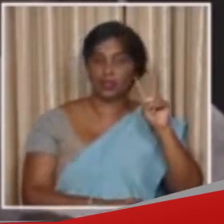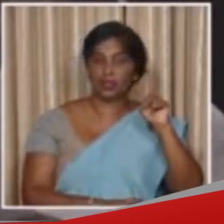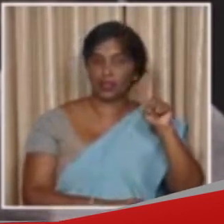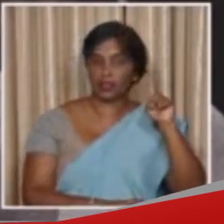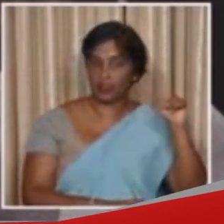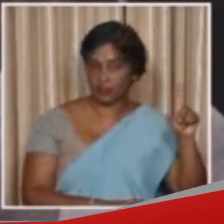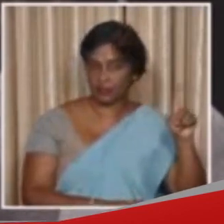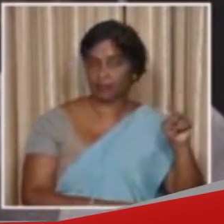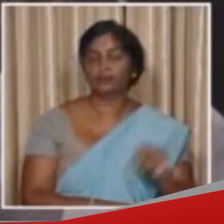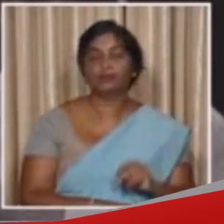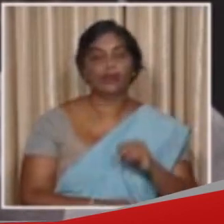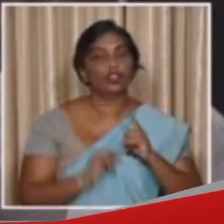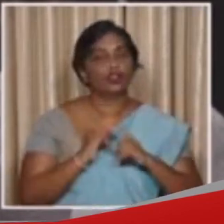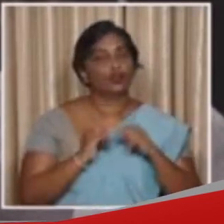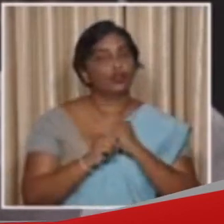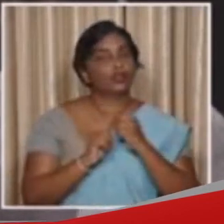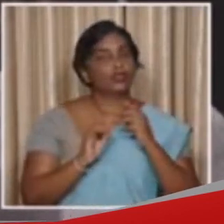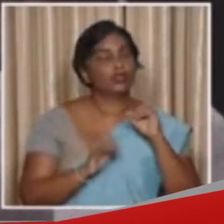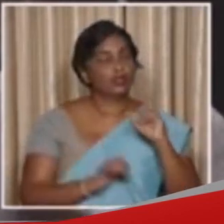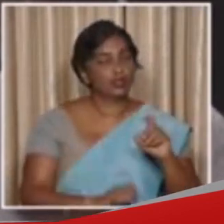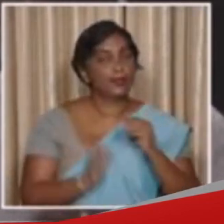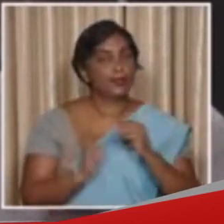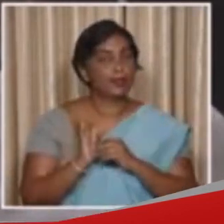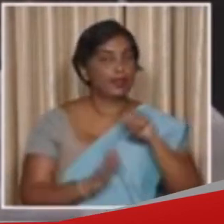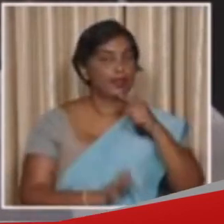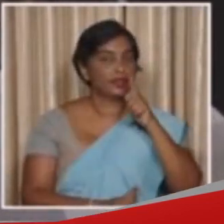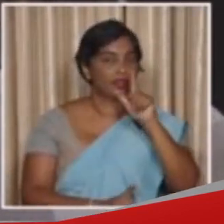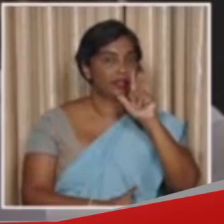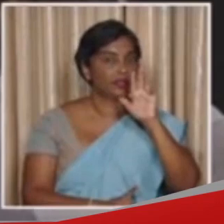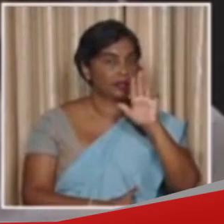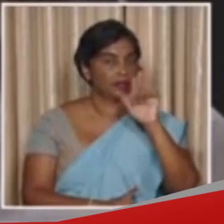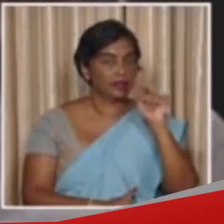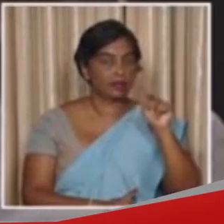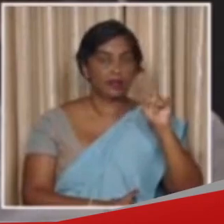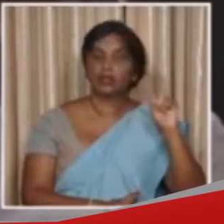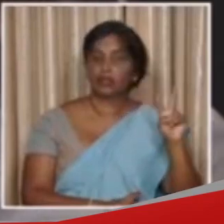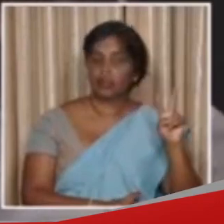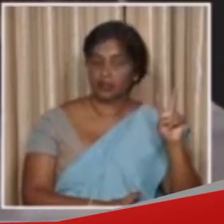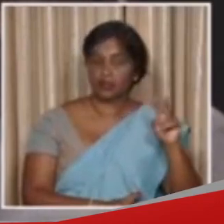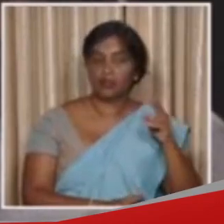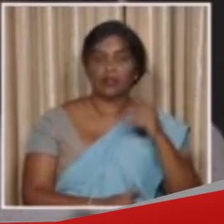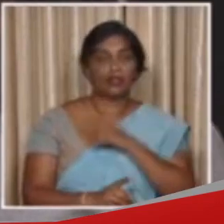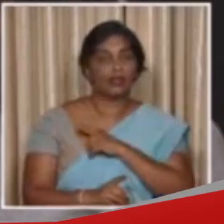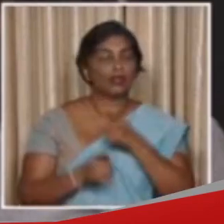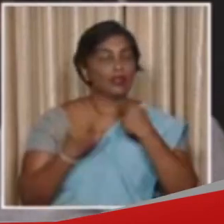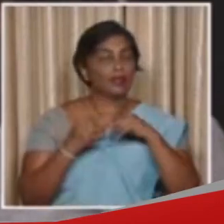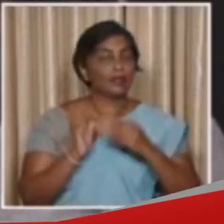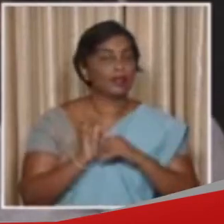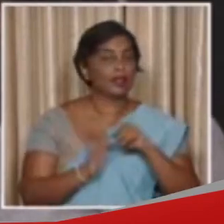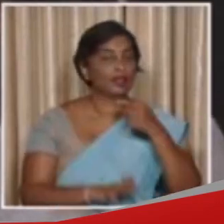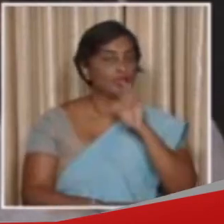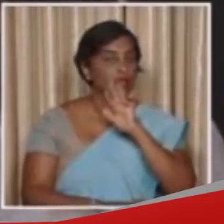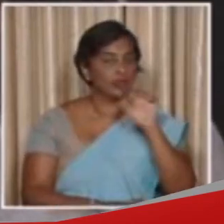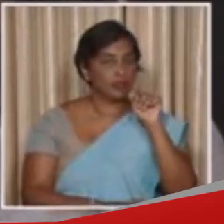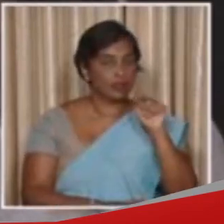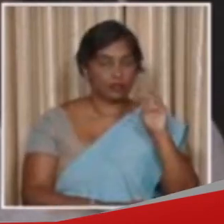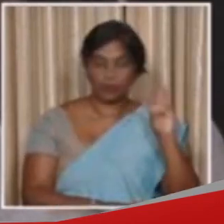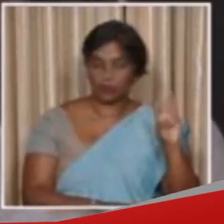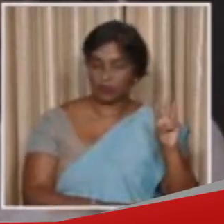410.211 UGC allocation එක මිලියන 179.2 expenditure මිලියන